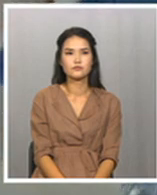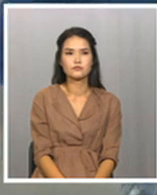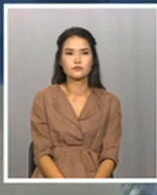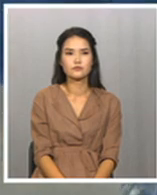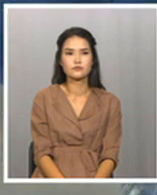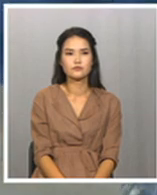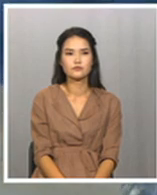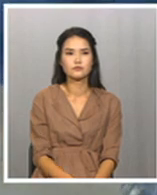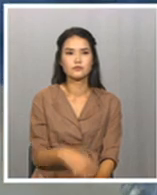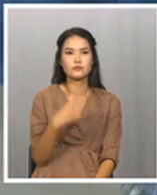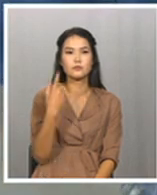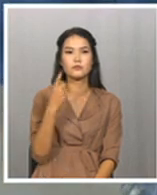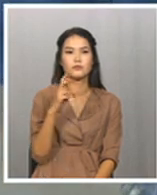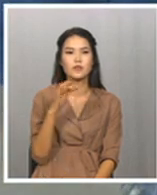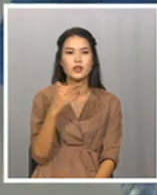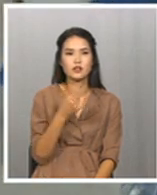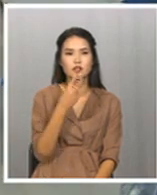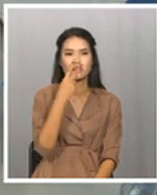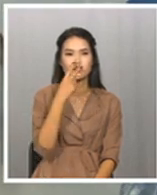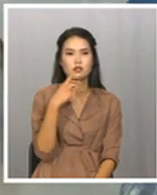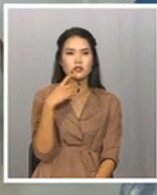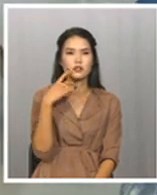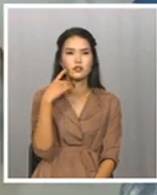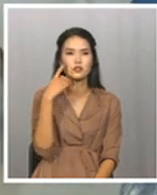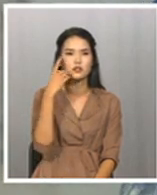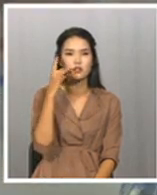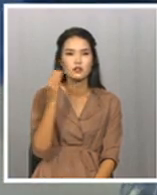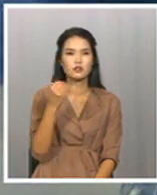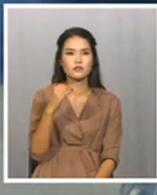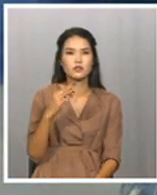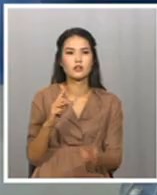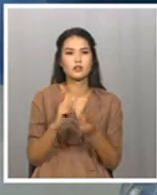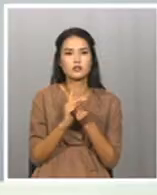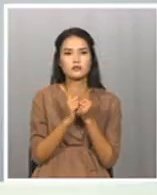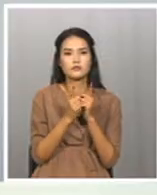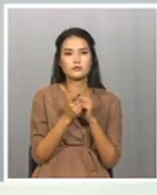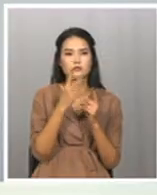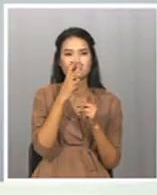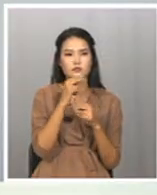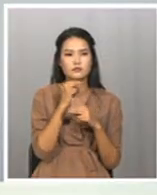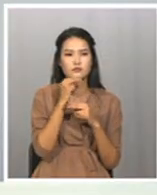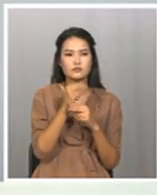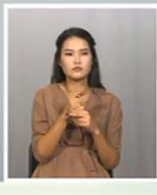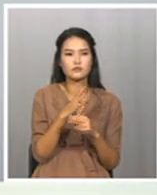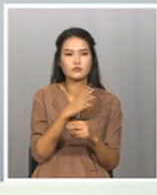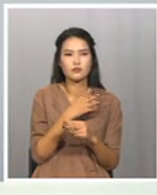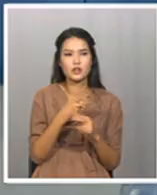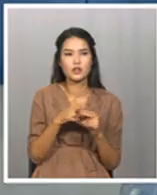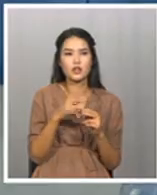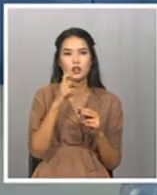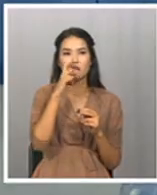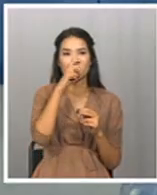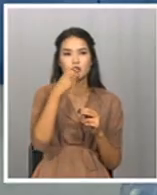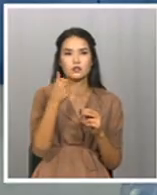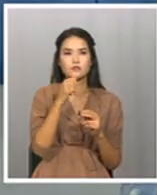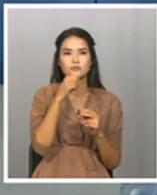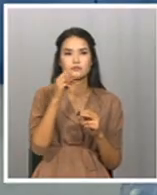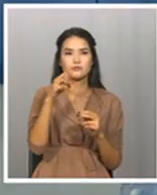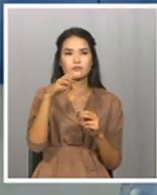тамызайық. Ерітінді таңғурай түске өзгерді. Енді осы таңғурай түсті ерітіндіміз түсі өзгергенше